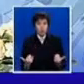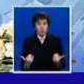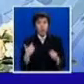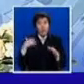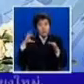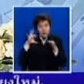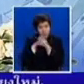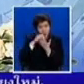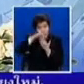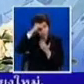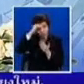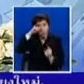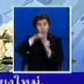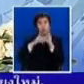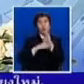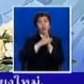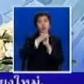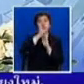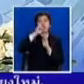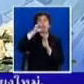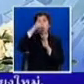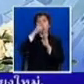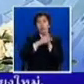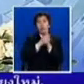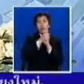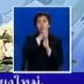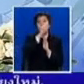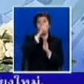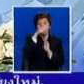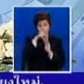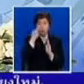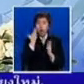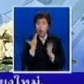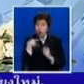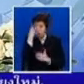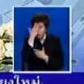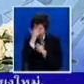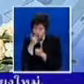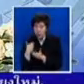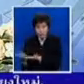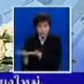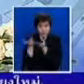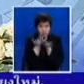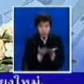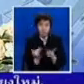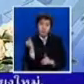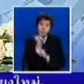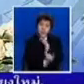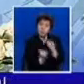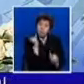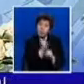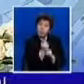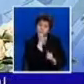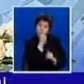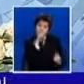การปฏิรูปการศึกษาที่ศูนย์ประชุมแห่งชาติสิริกิติ์ยังดำเนินการอยู่เพราะฉะนั้นใครที่สนใจนั้นผมก็อยากจะเชิญชวนให้เข้าไปมีส่วนร่วมในการขับเคลื่อน